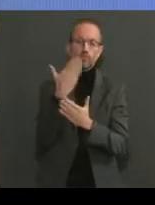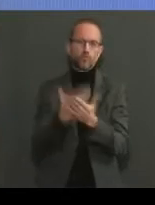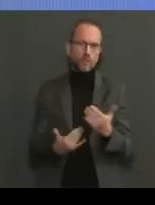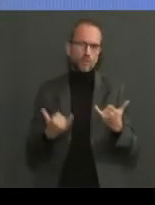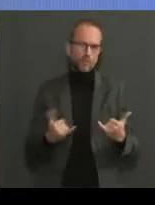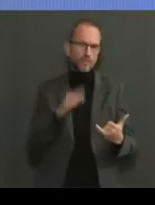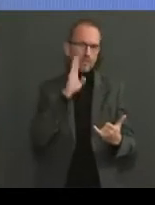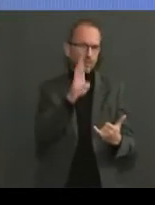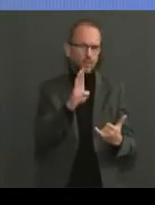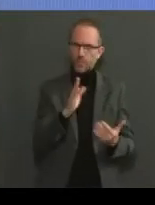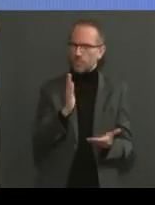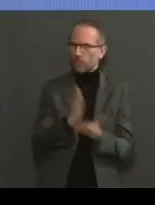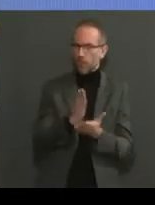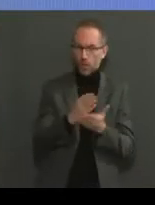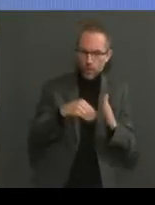générales.